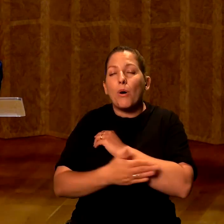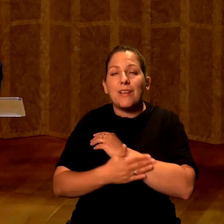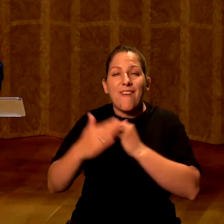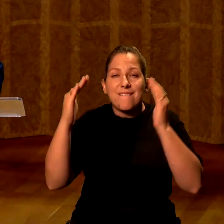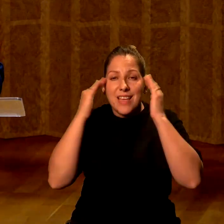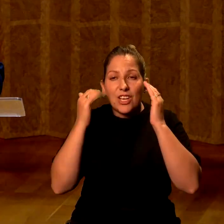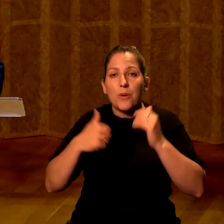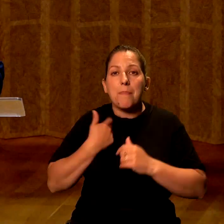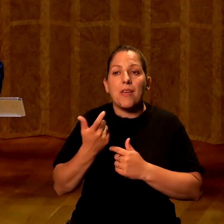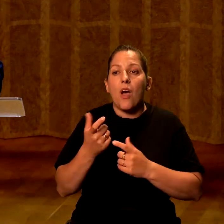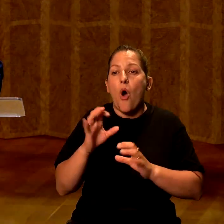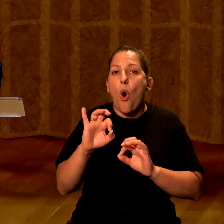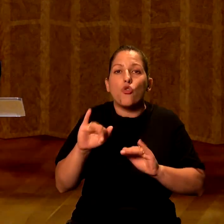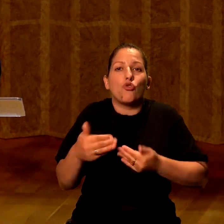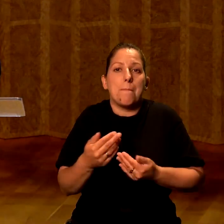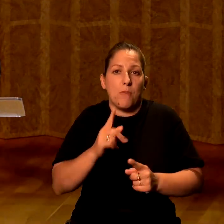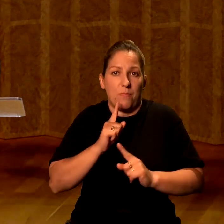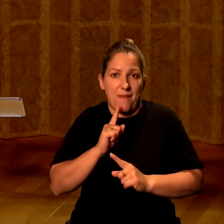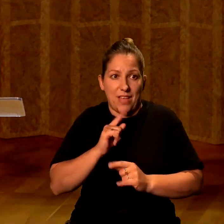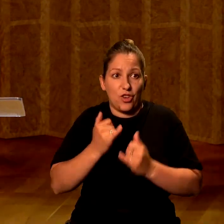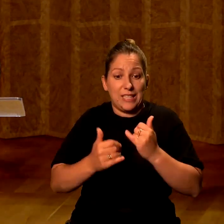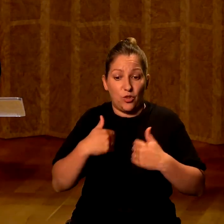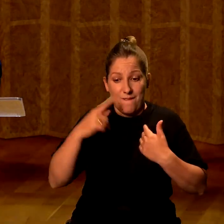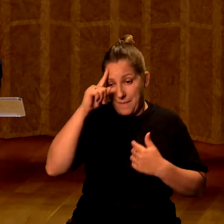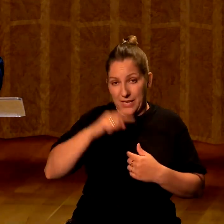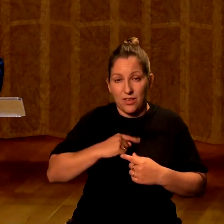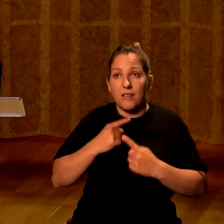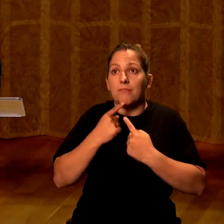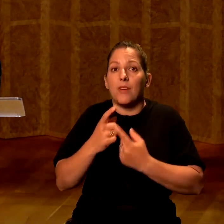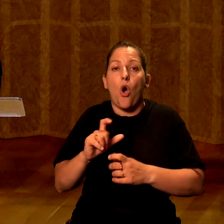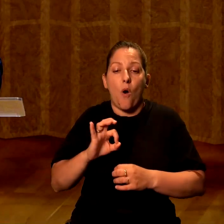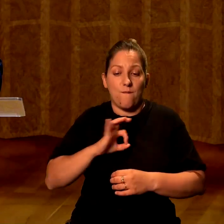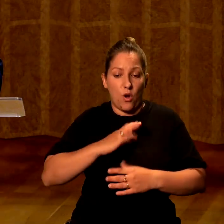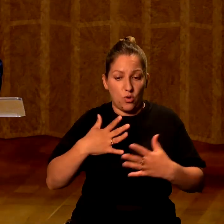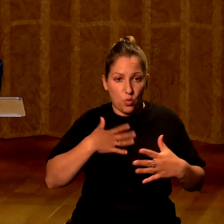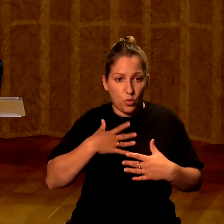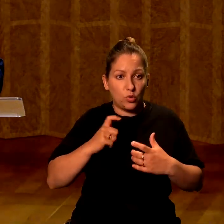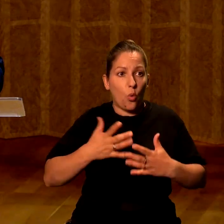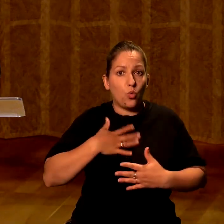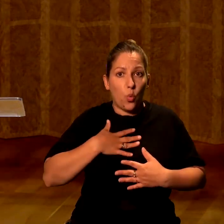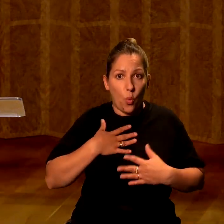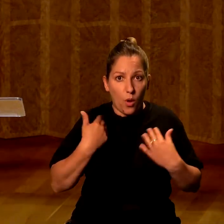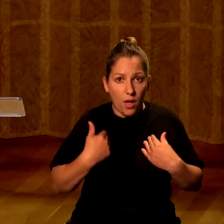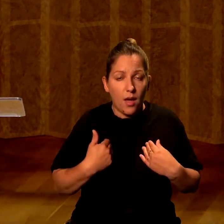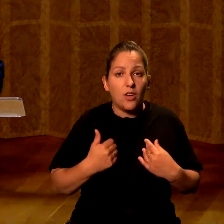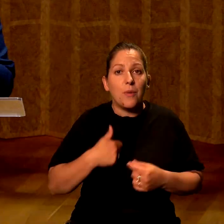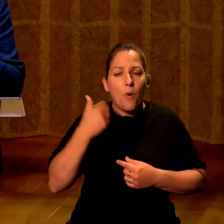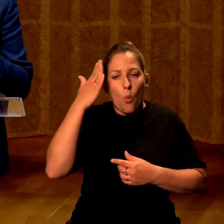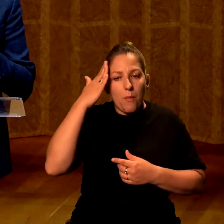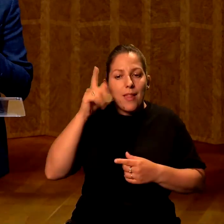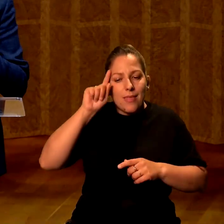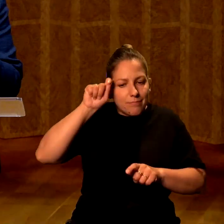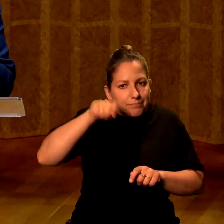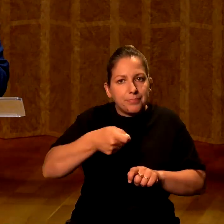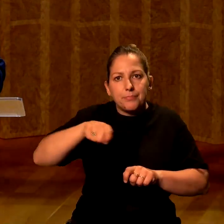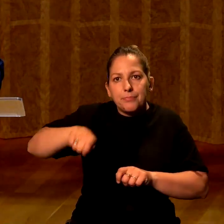ogóle wiedzieli, o czym mają rozmawiać, kiedy mają rozmawiać o zdrowiu psychicznym, o swoim samopoczuciu, o tym, co czują, żeby w ogóle umieli to nazwać.